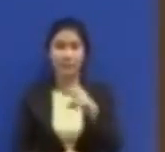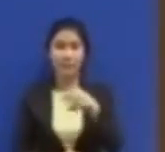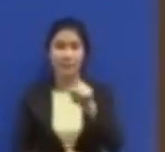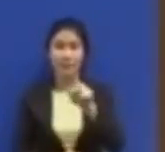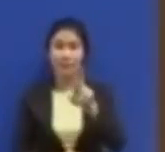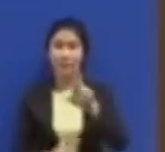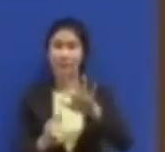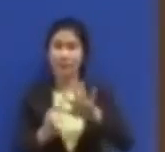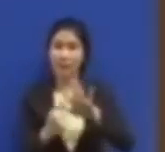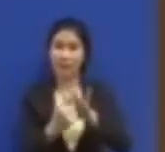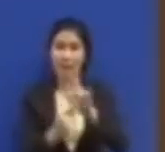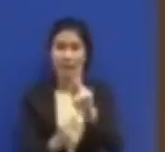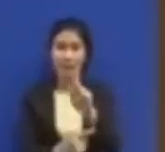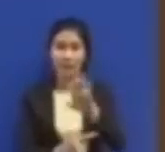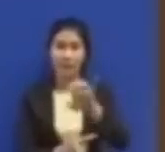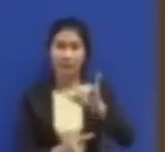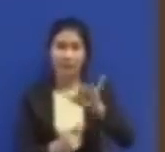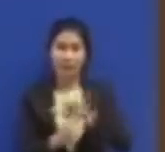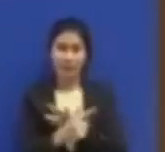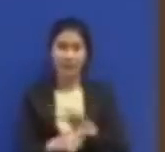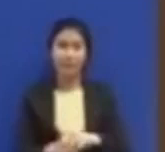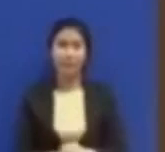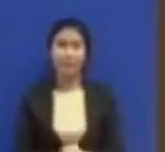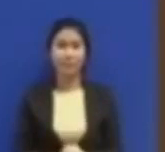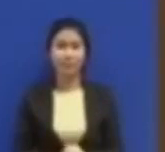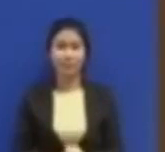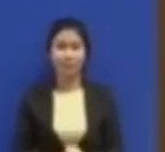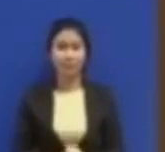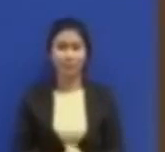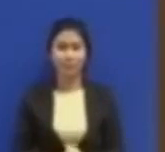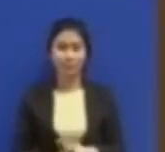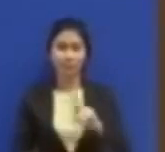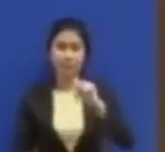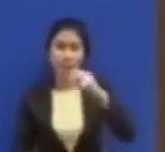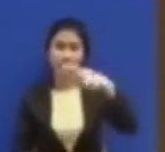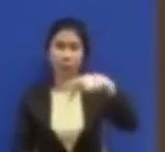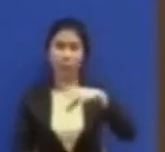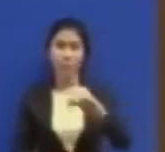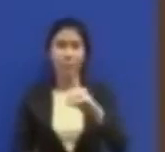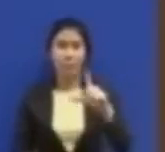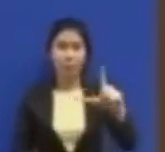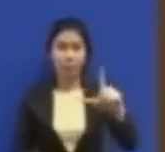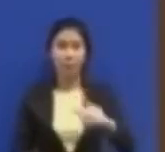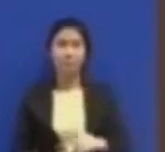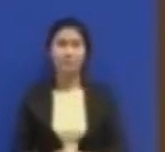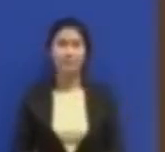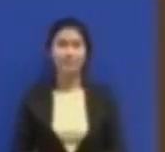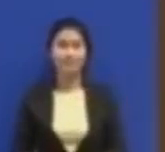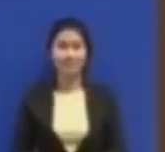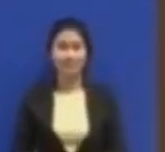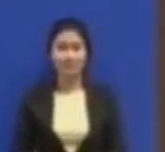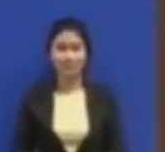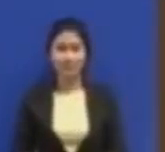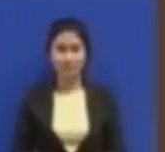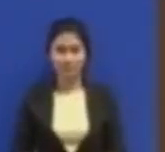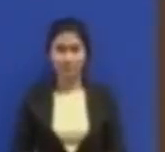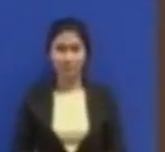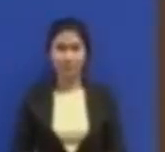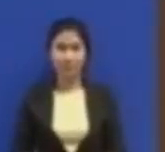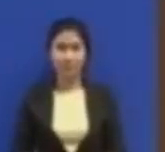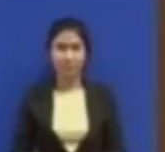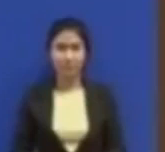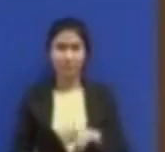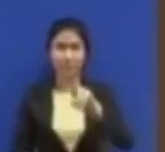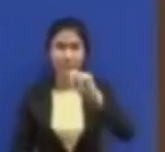ศษสิน83พลเรือเอกนพดลโชคดา84พลเอกนพด